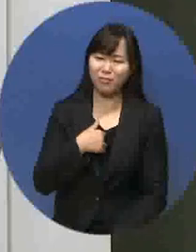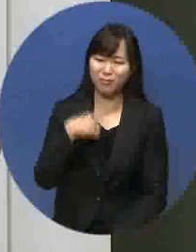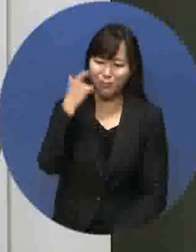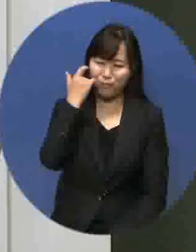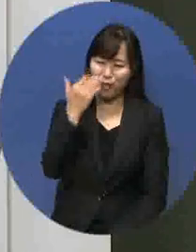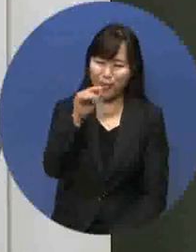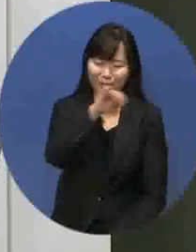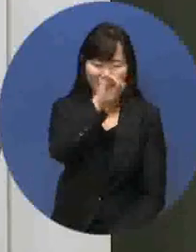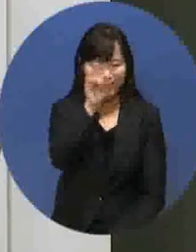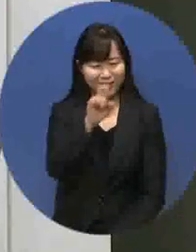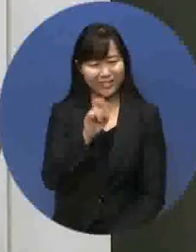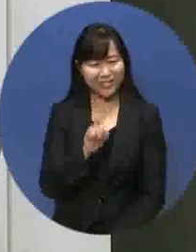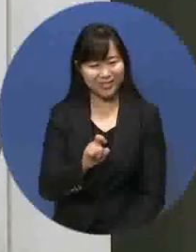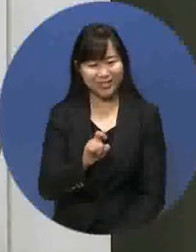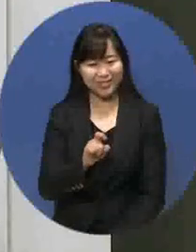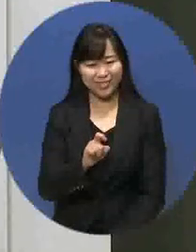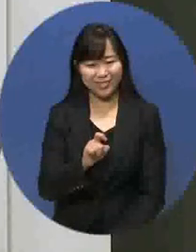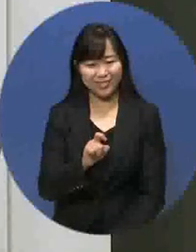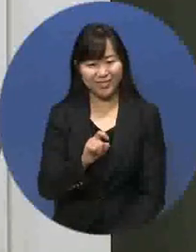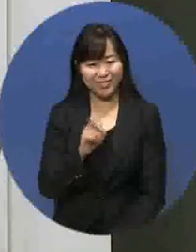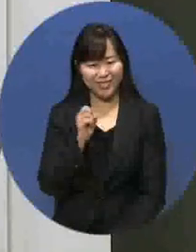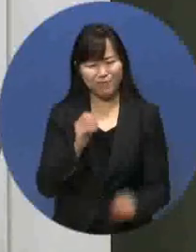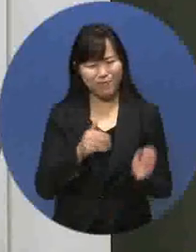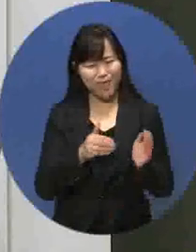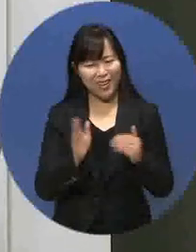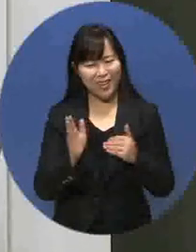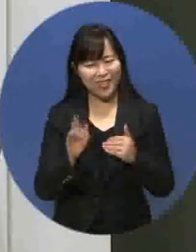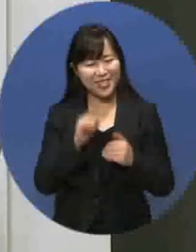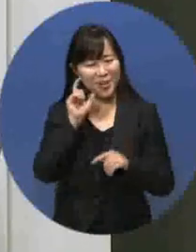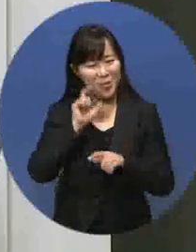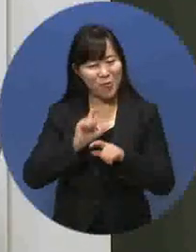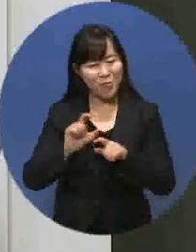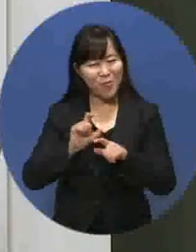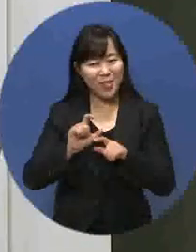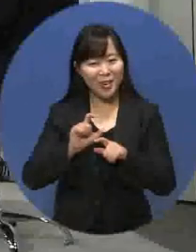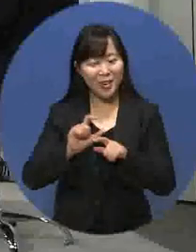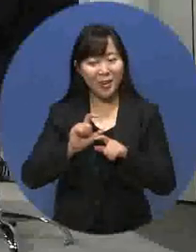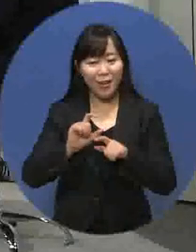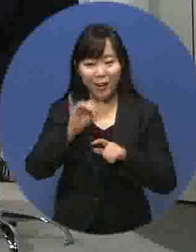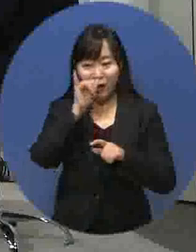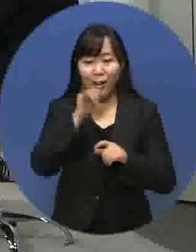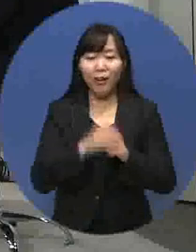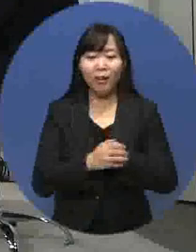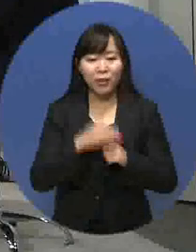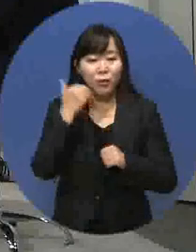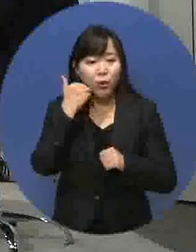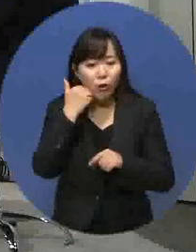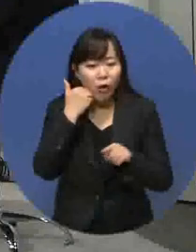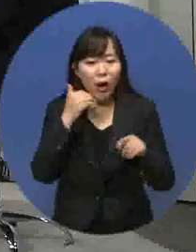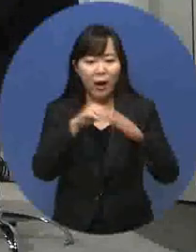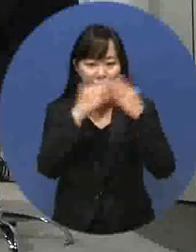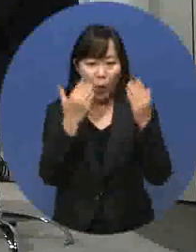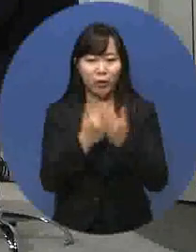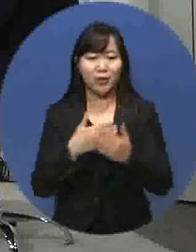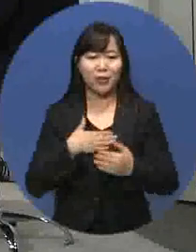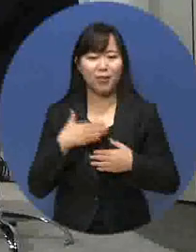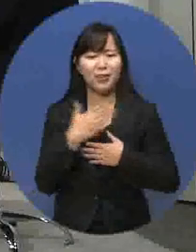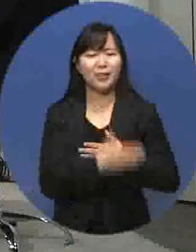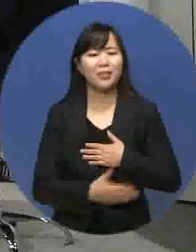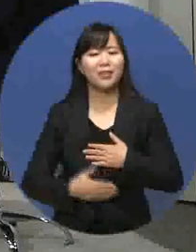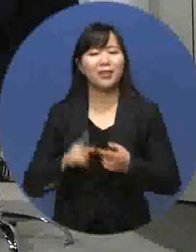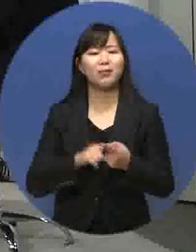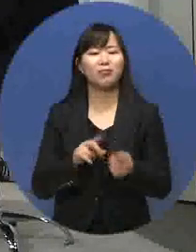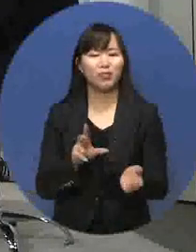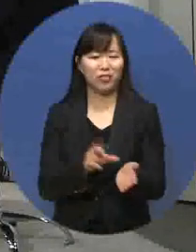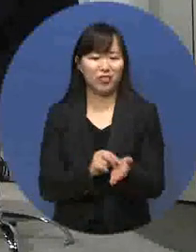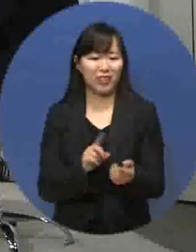할까 또는 지나가야 할까 하는 근데 누구나 자기 신체의